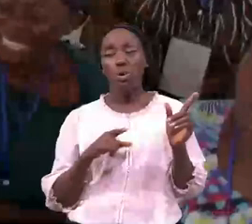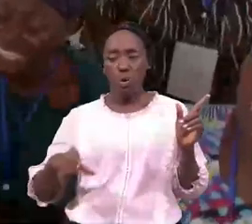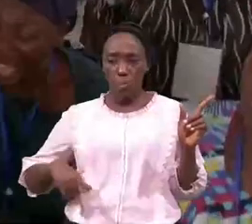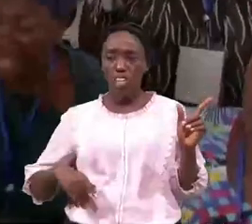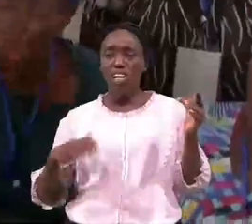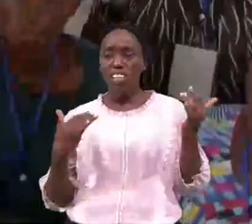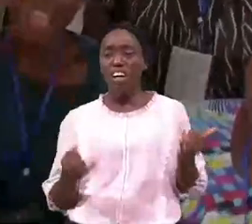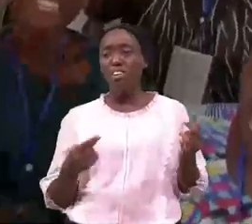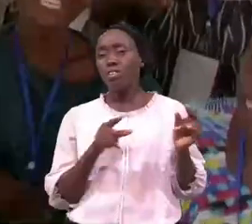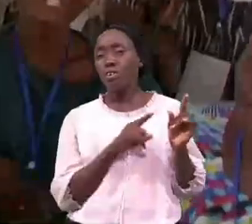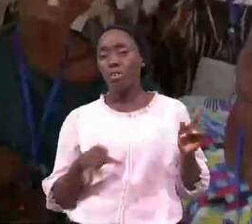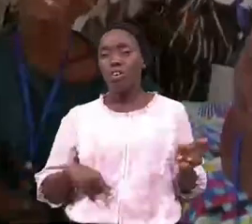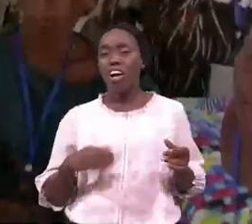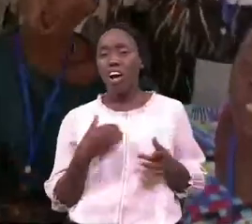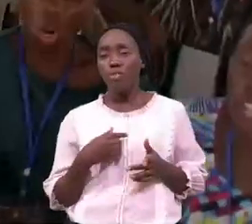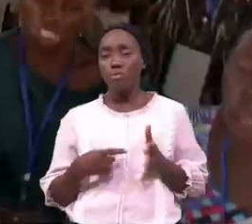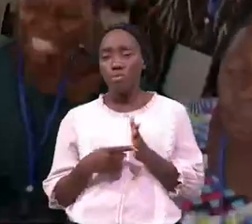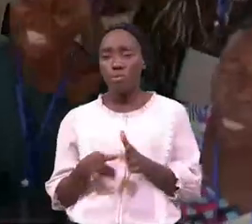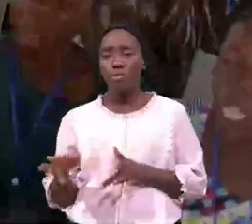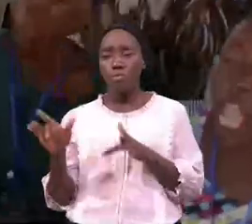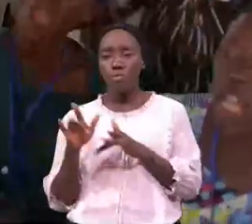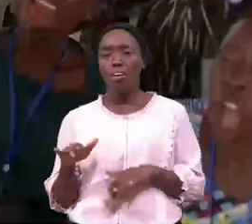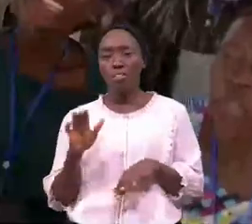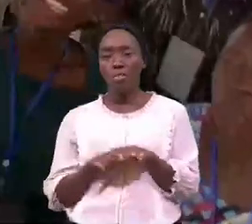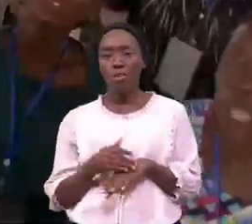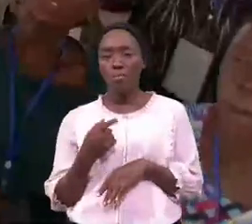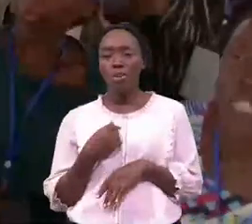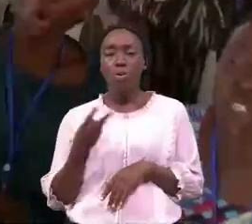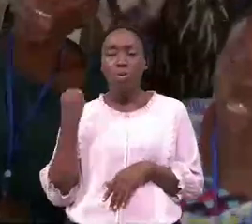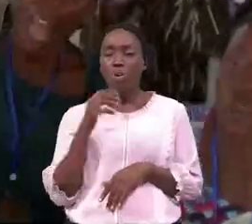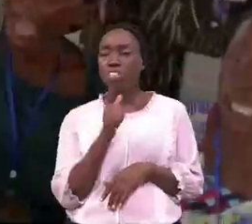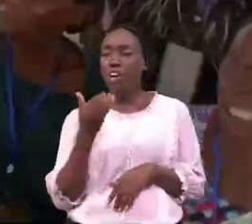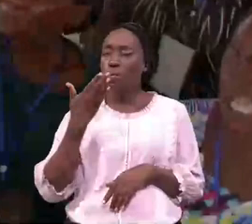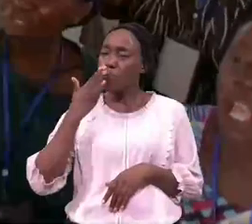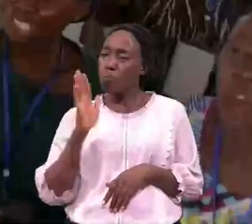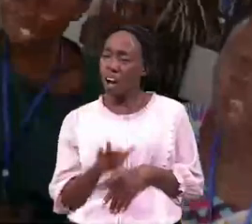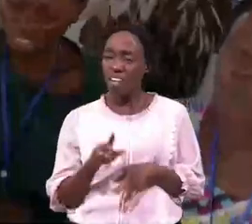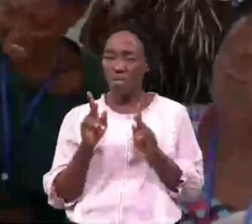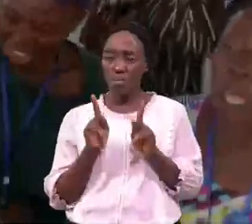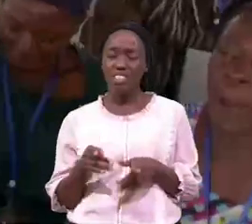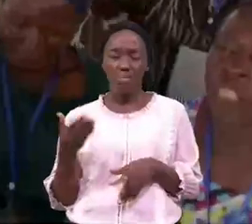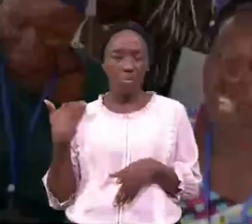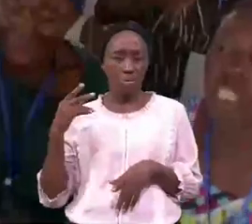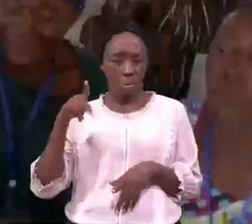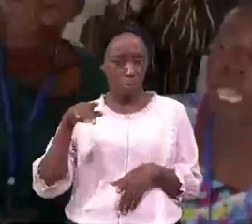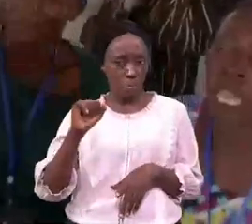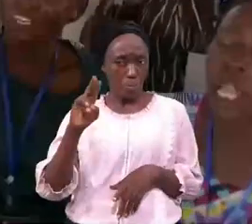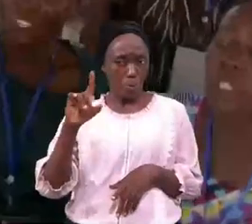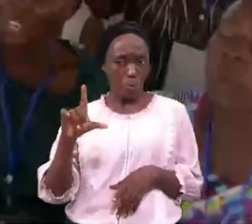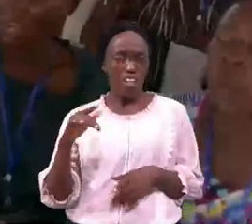m'a manifesté sa miséricorde, qui était un homme violent. Maintenant, j'ai reçu la grâce de Dieu